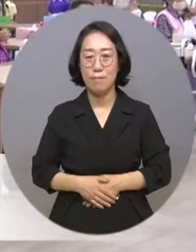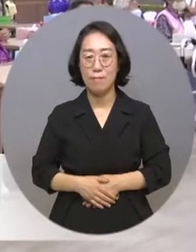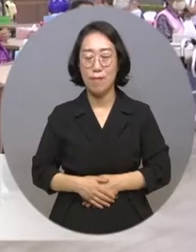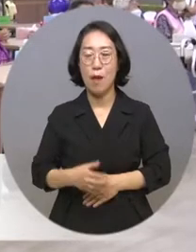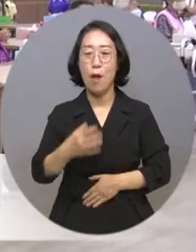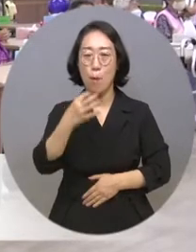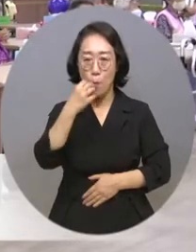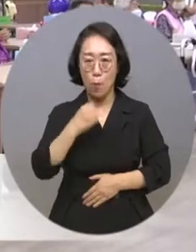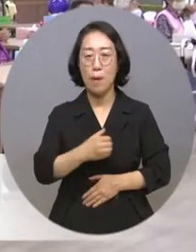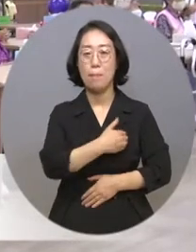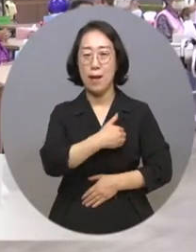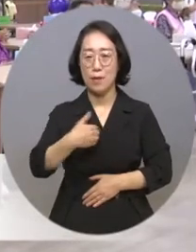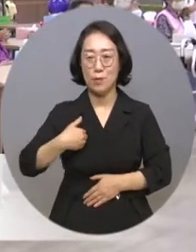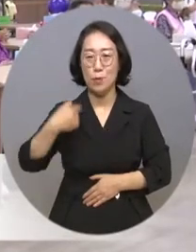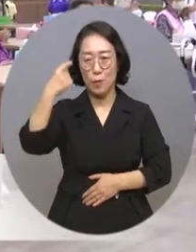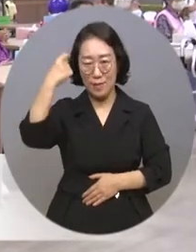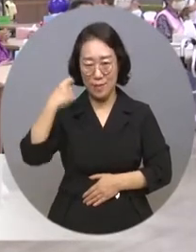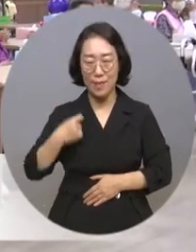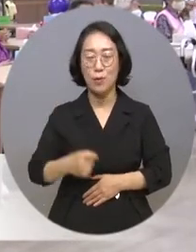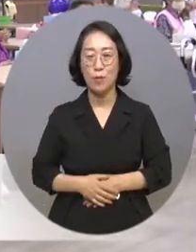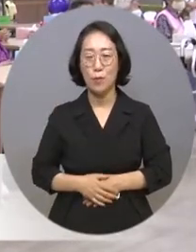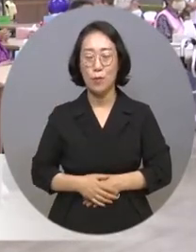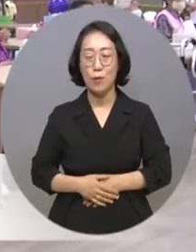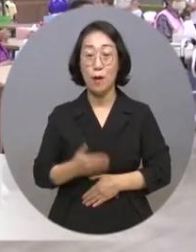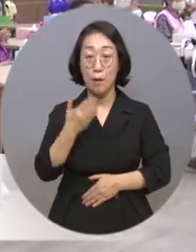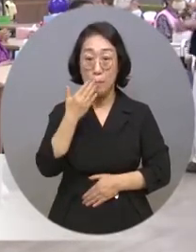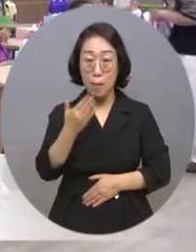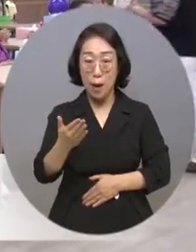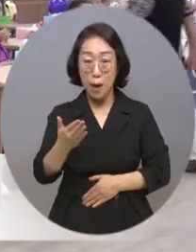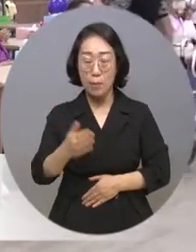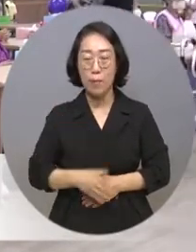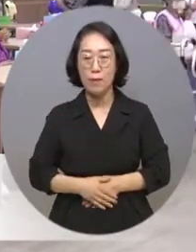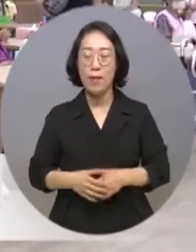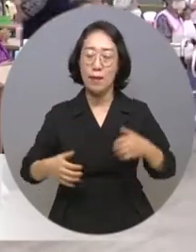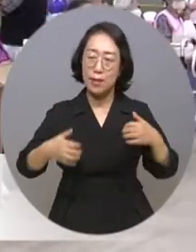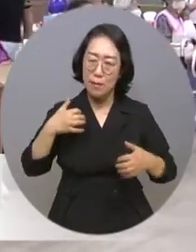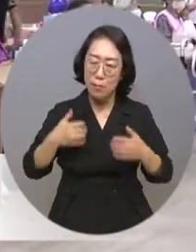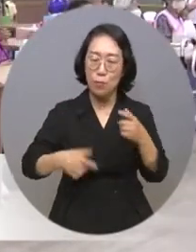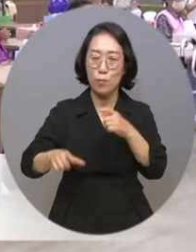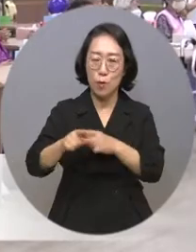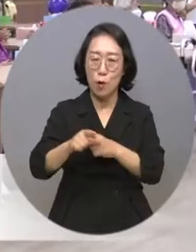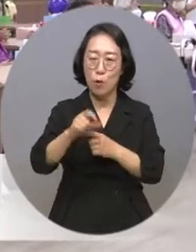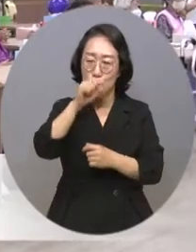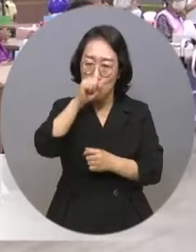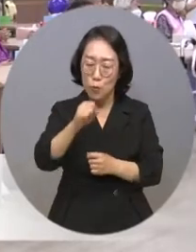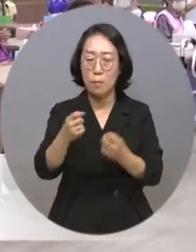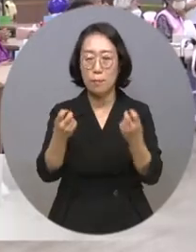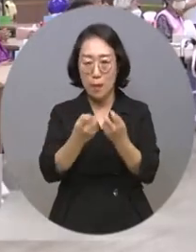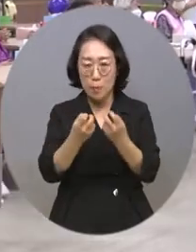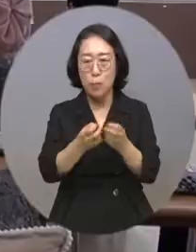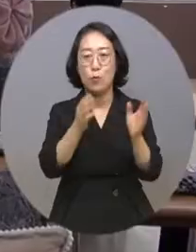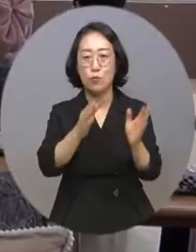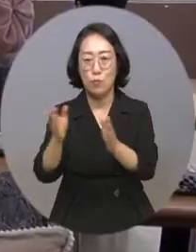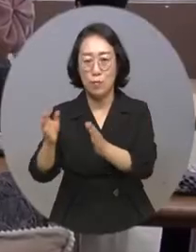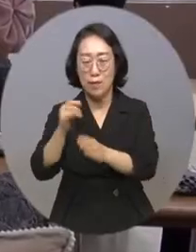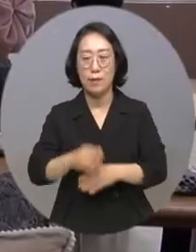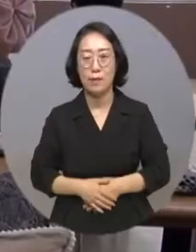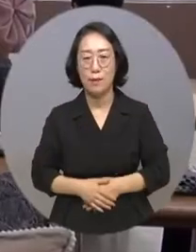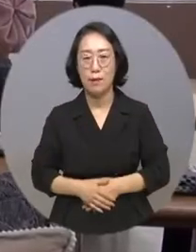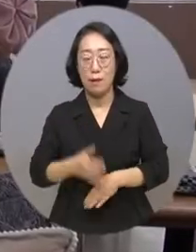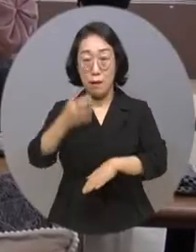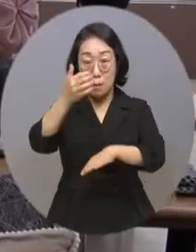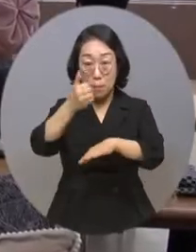보람을 갖고 예 저희들이 지금 될 수 있으면 어르신이 기뻐할 수 있도록 이렇게 생신잔치를 준비하고 있습니다.